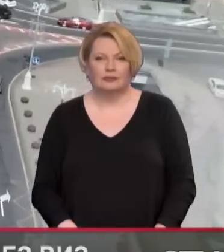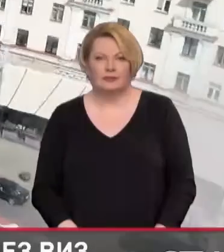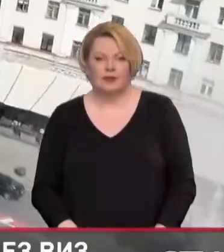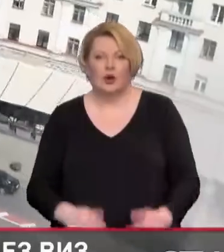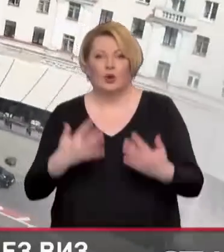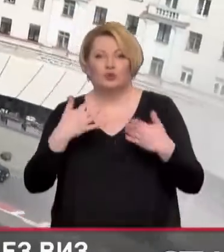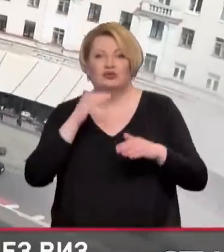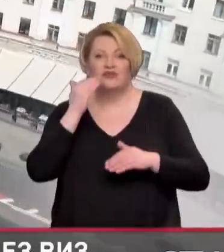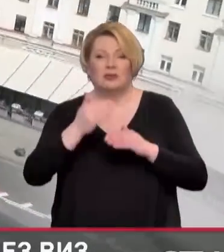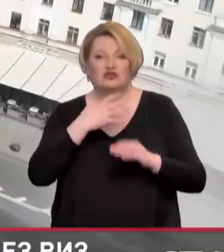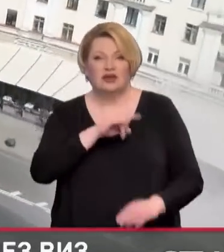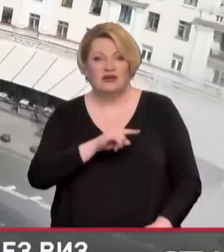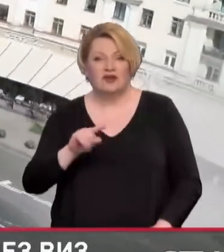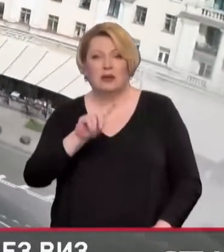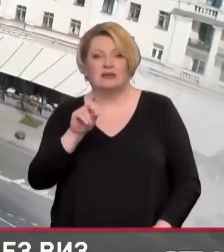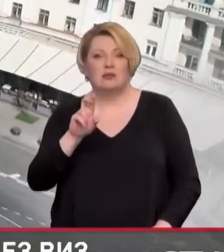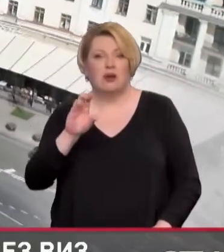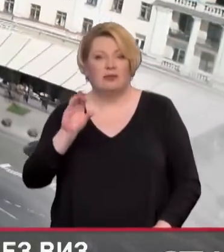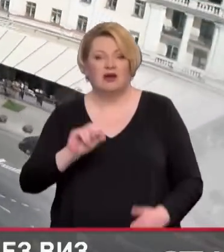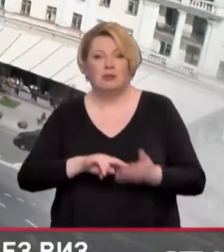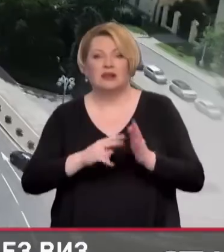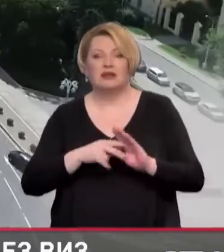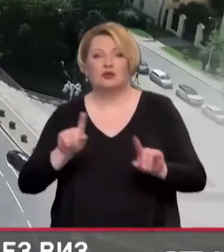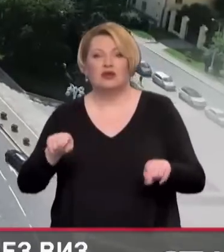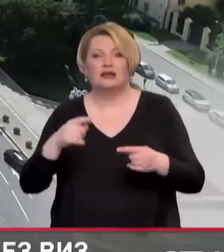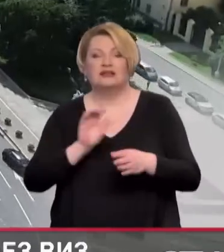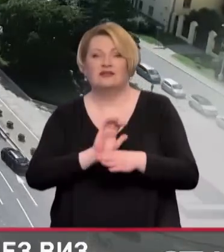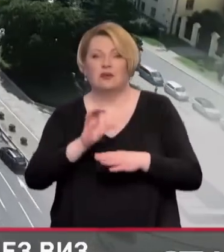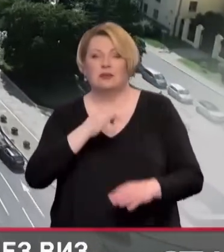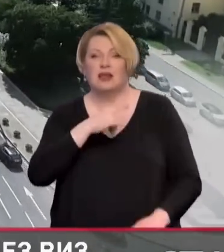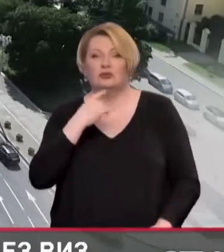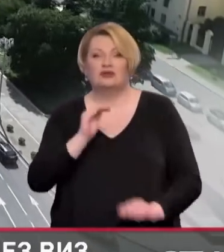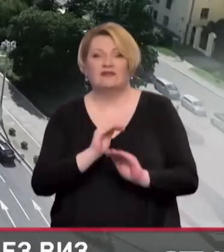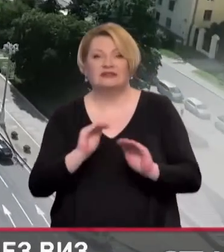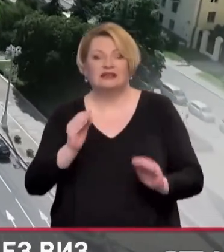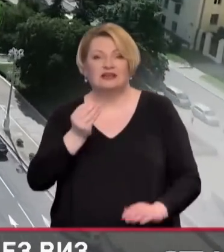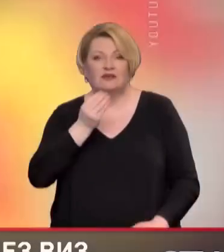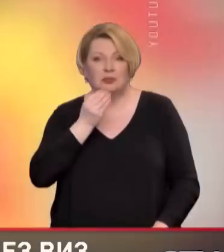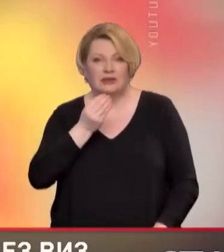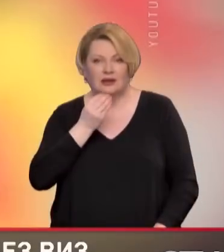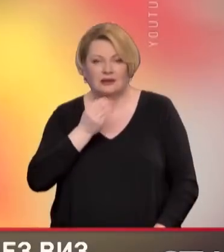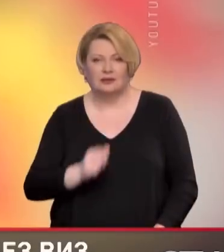Уже в ближайшее время в Зимбабве планируют наладить выпуск белорусского детского питания.